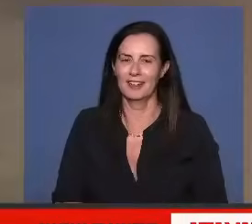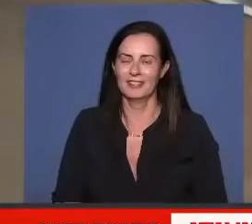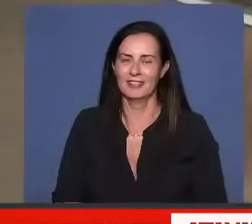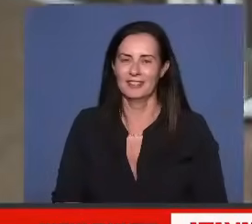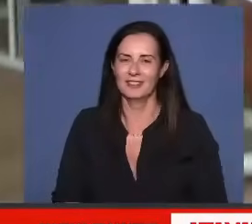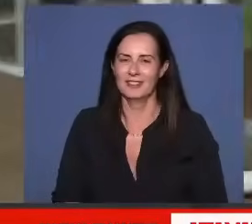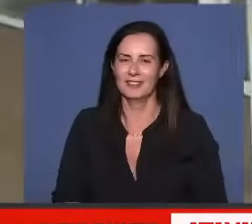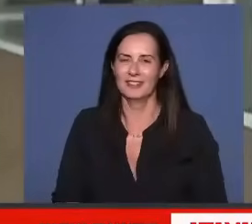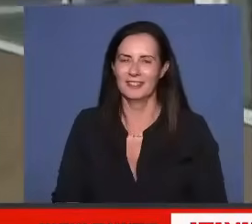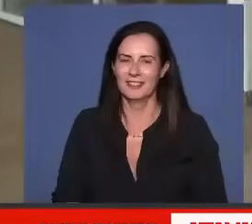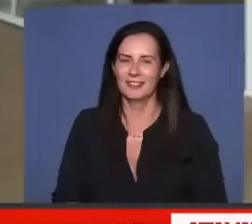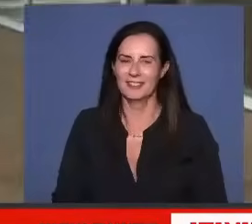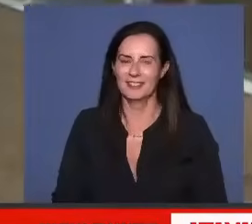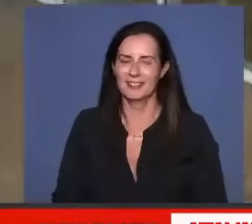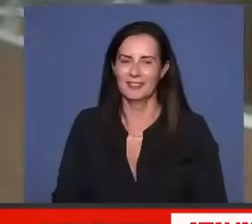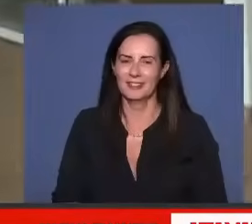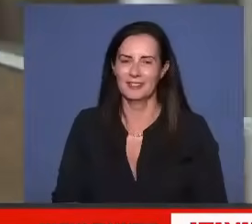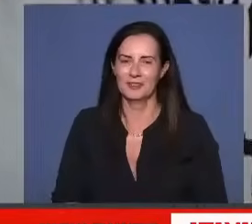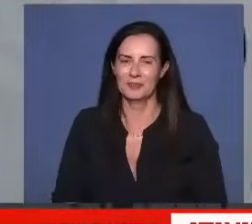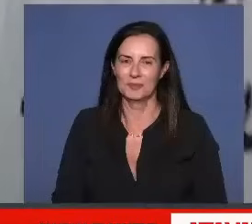מה נשמע?